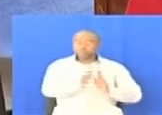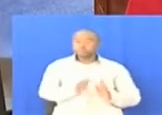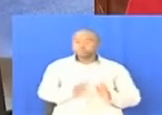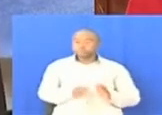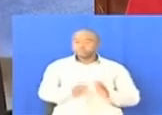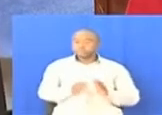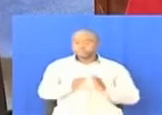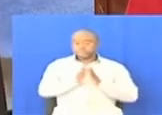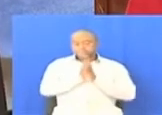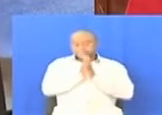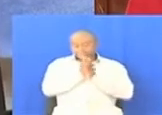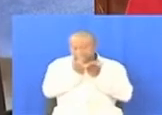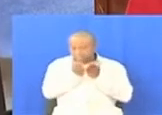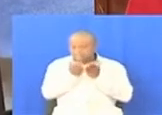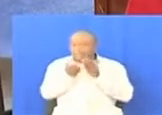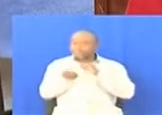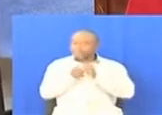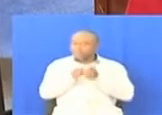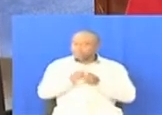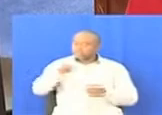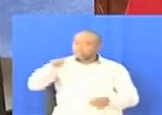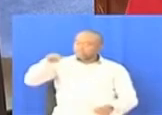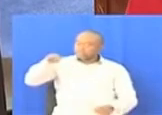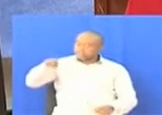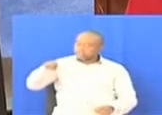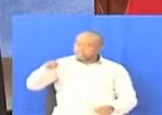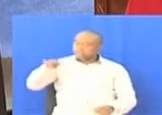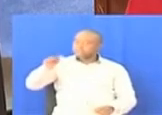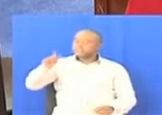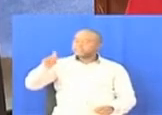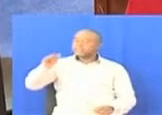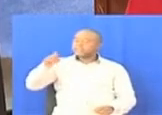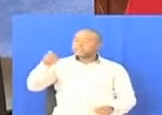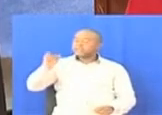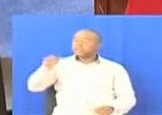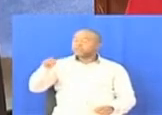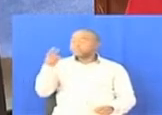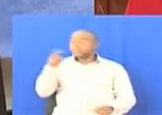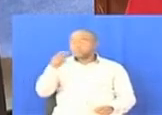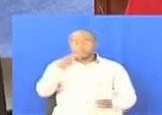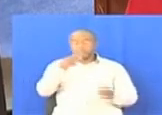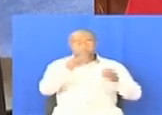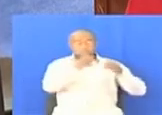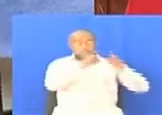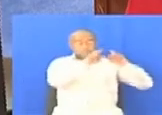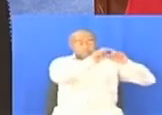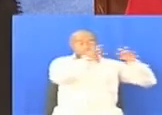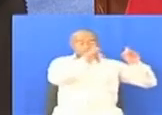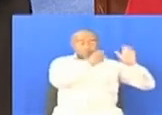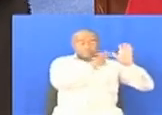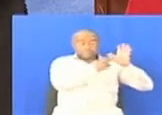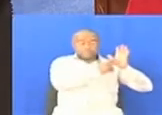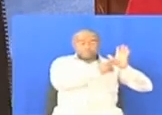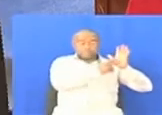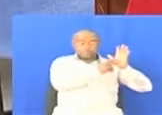Kitabu cha Mambo ya Nyakati wa pili mlango wa saba mstari wa nianzia wa